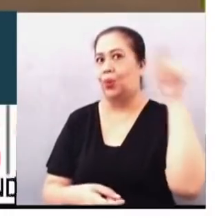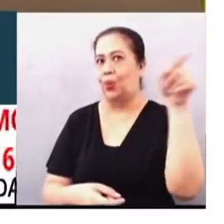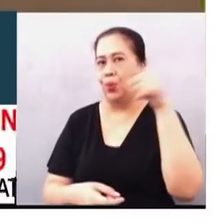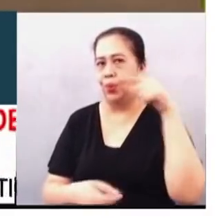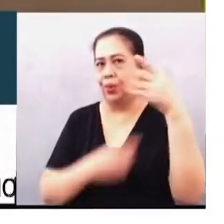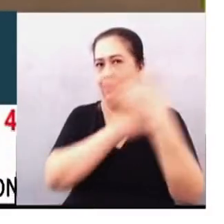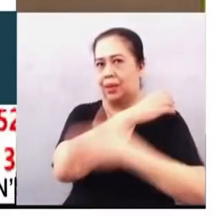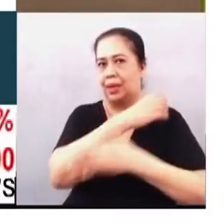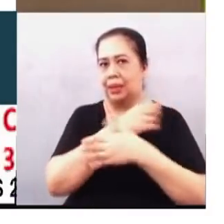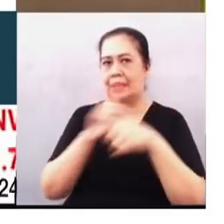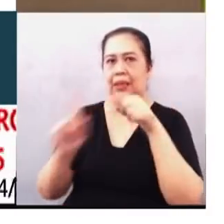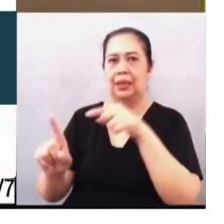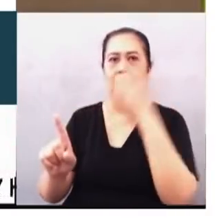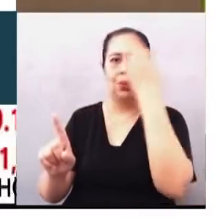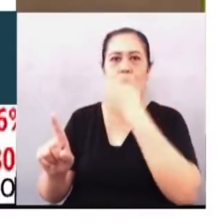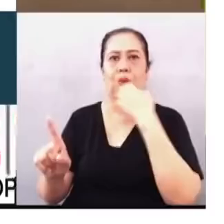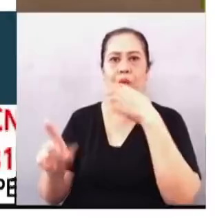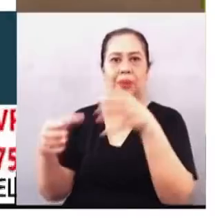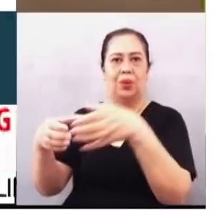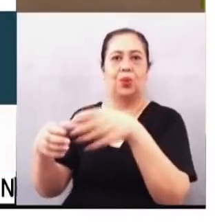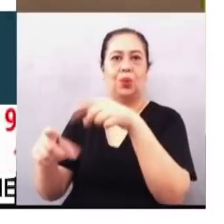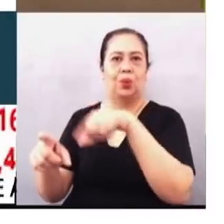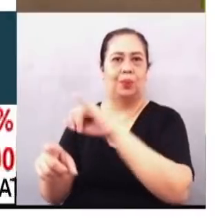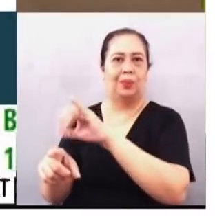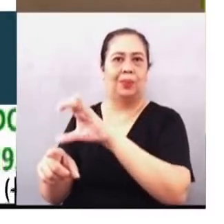this European body